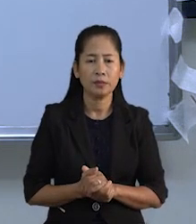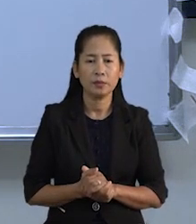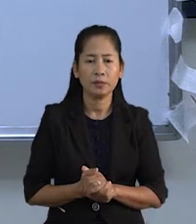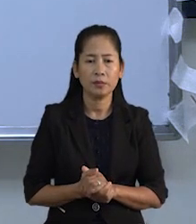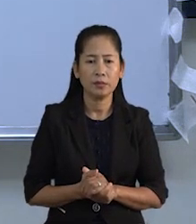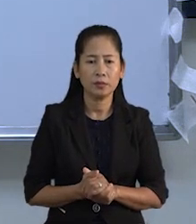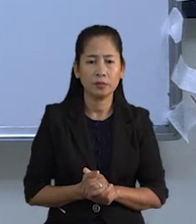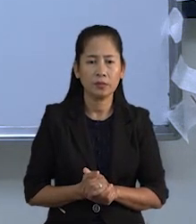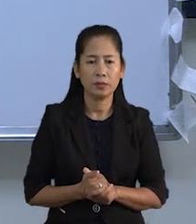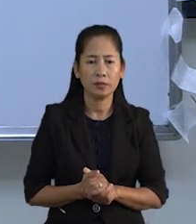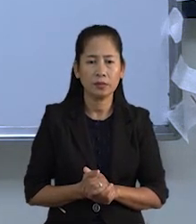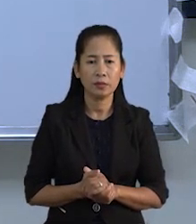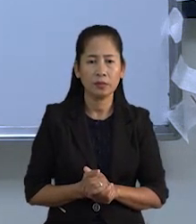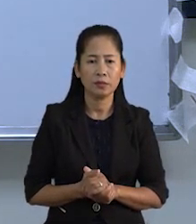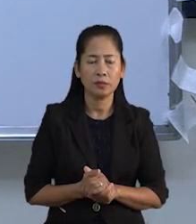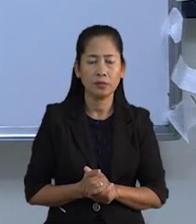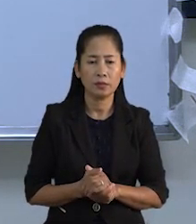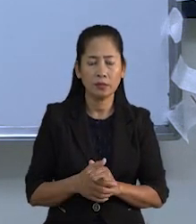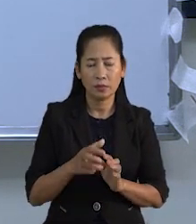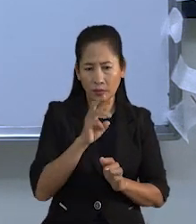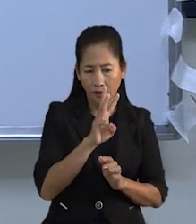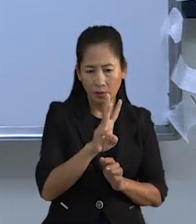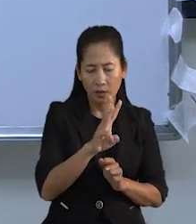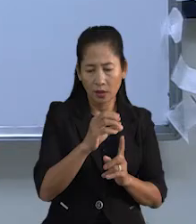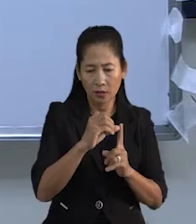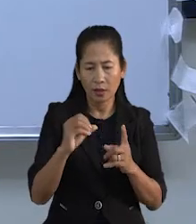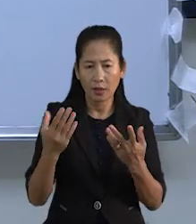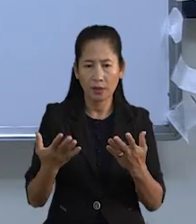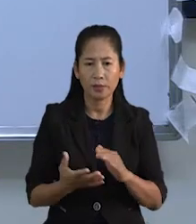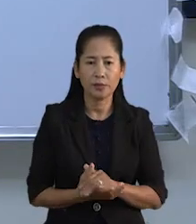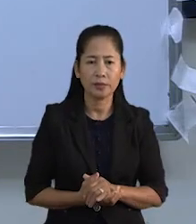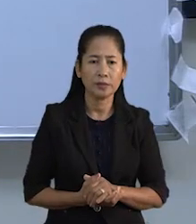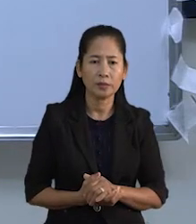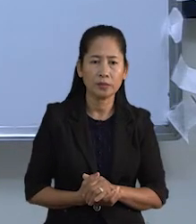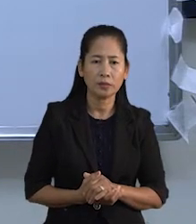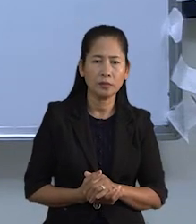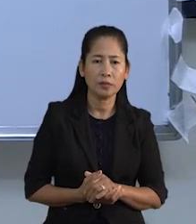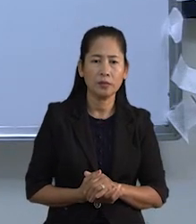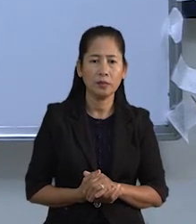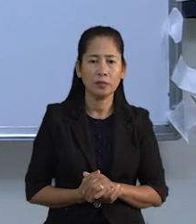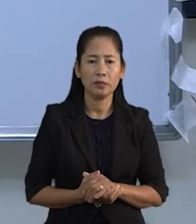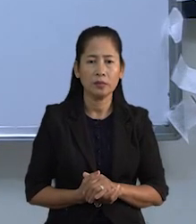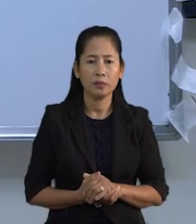លឹមសារពី3ដងហើយចុះលោកគ្រូសុំសរសេរលេខ3នៅក្នុងលបាស់មួយនេះបាទ